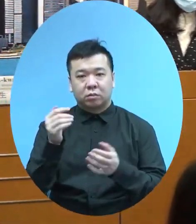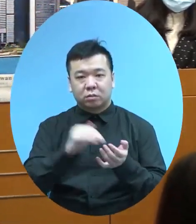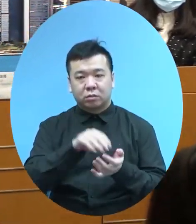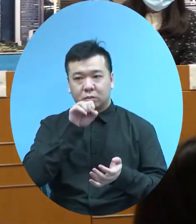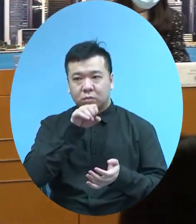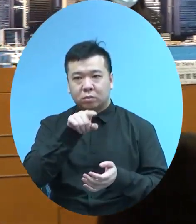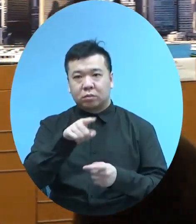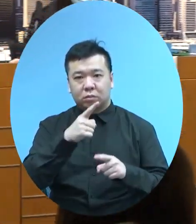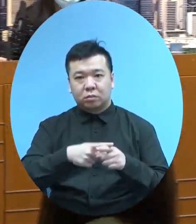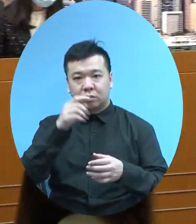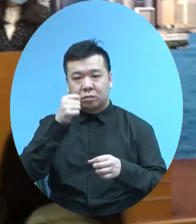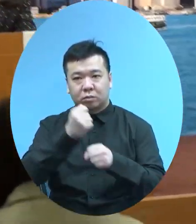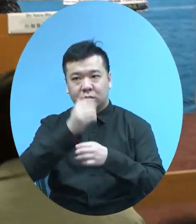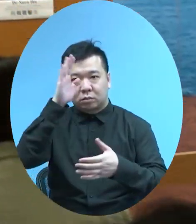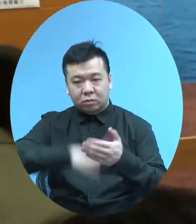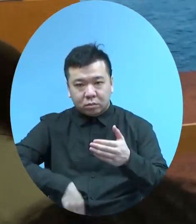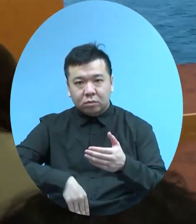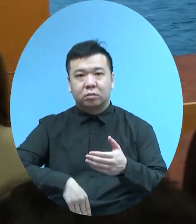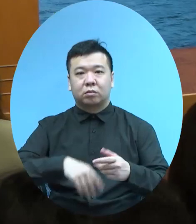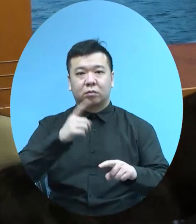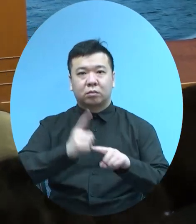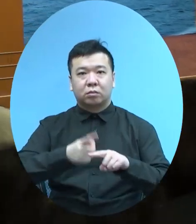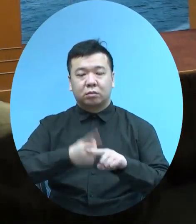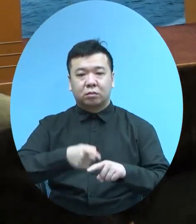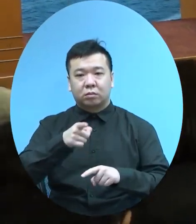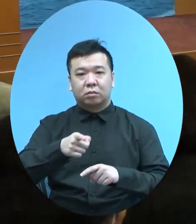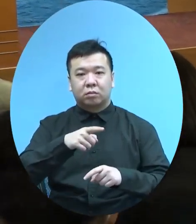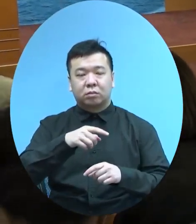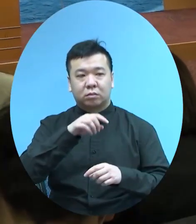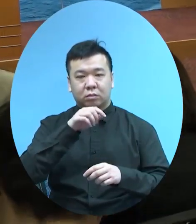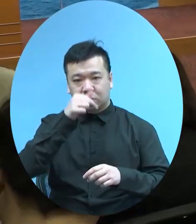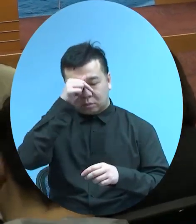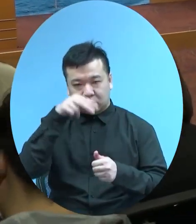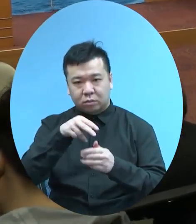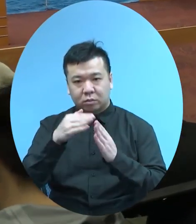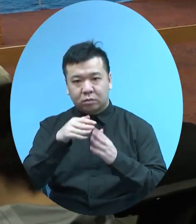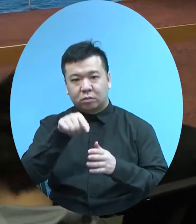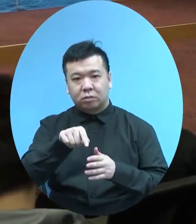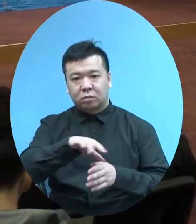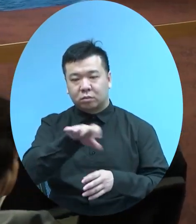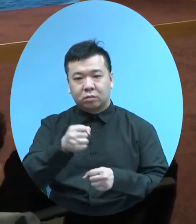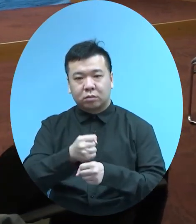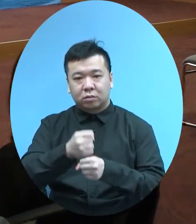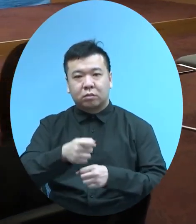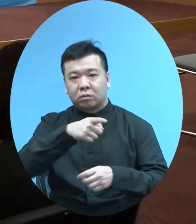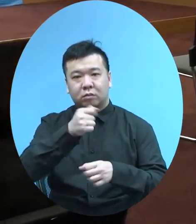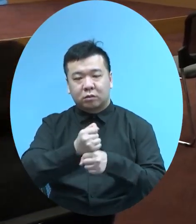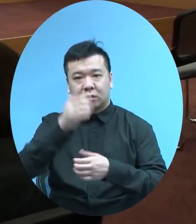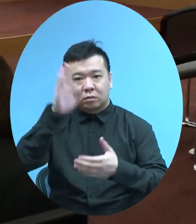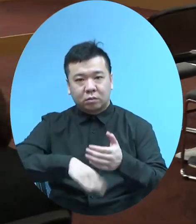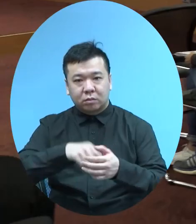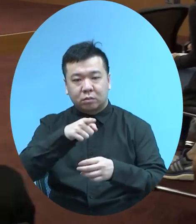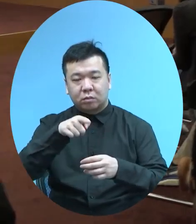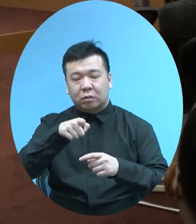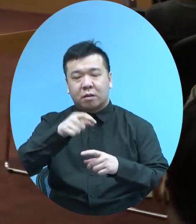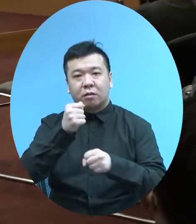調佢哋係一啲缺勤嘅員工，咁但係其實一開始 HA 其實都已經知道佢哋一班員工其實係罷工啦。咁係咪